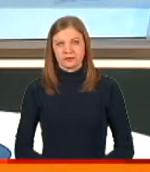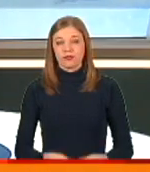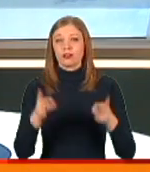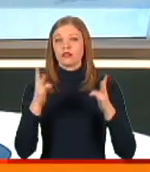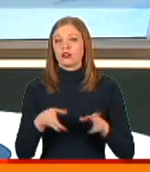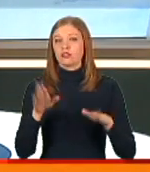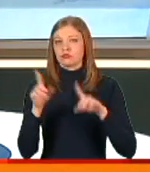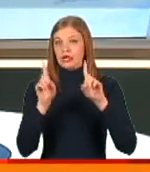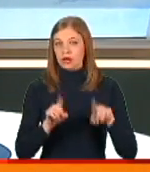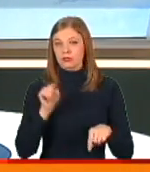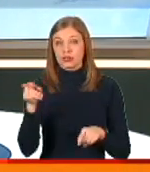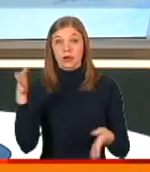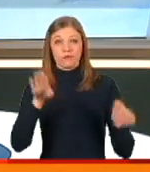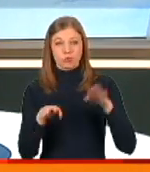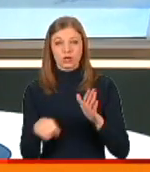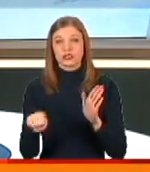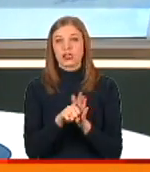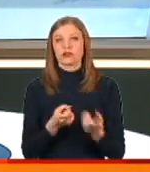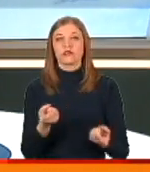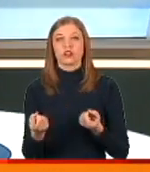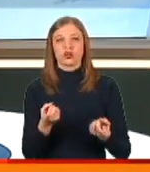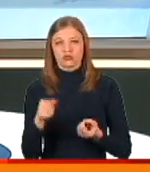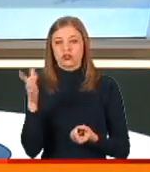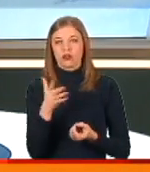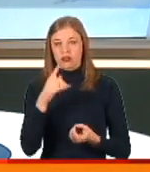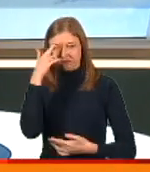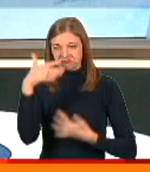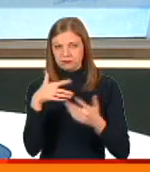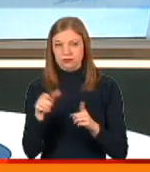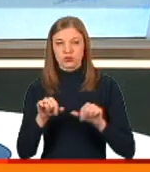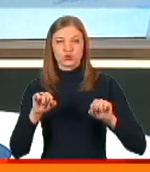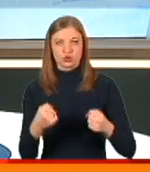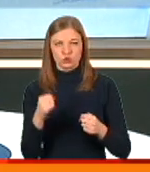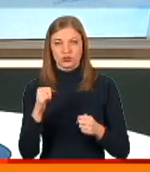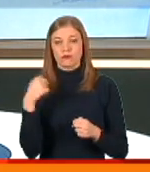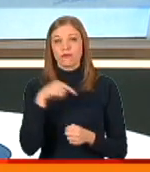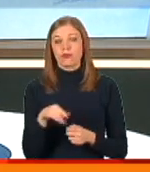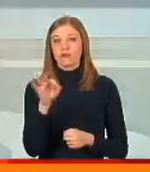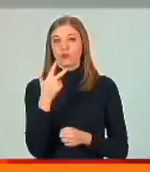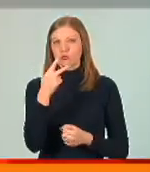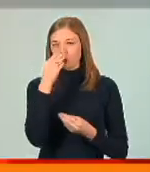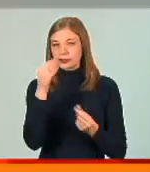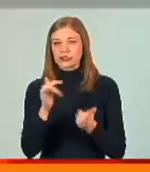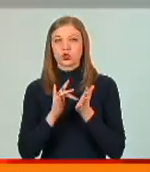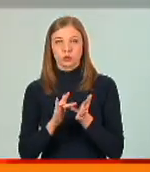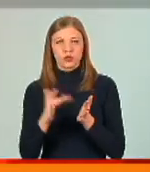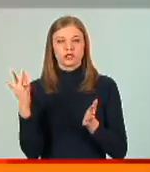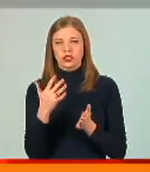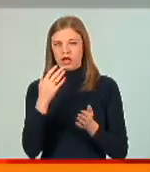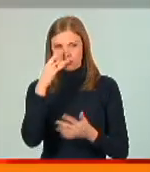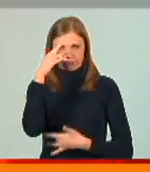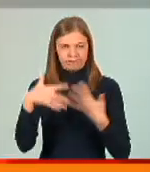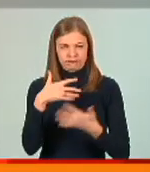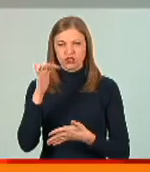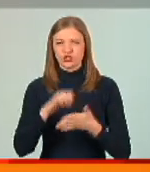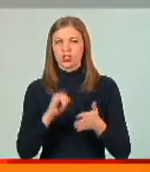Трагедія на Закарпатті. Там у горах загинув лижник-екстремал, який заблукав із друзями в Міжгірському районі. Про трьох зниклих туристів, які втратили орієнтири